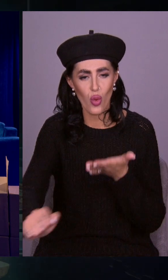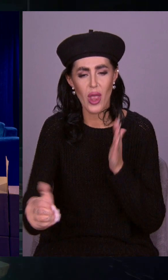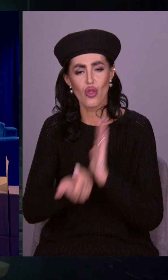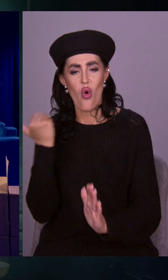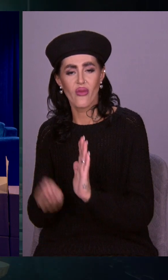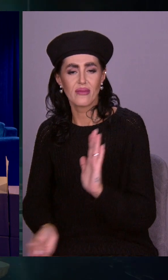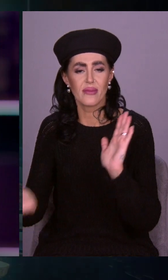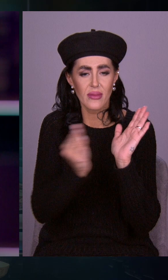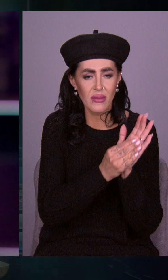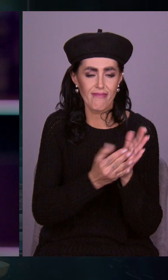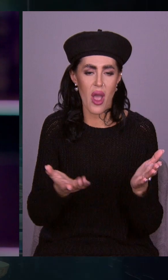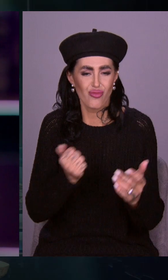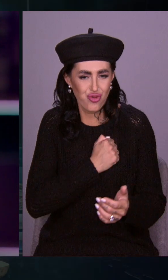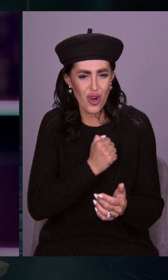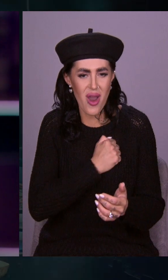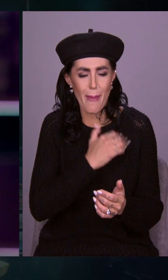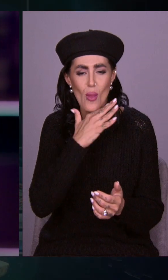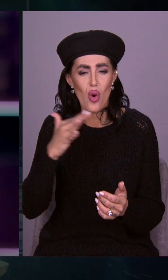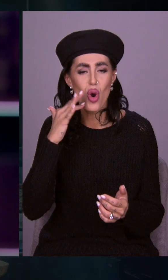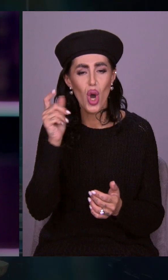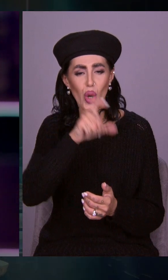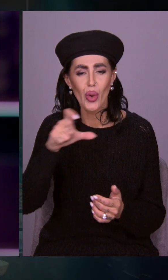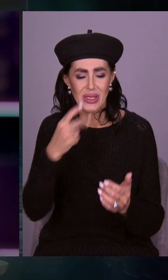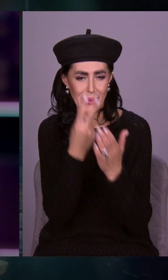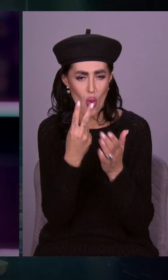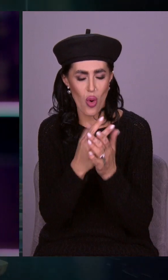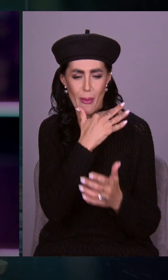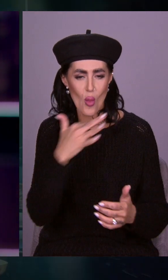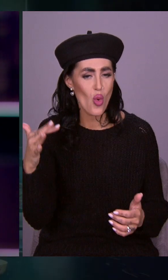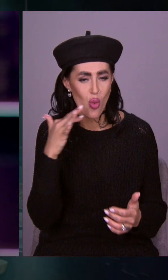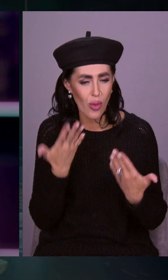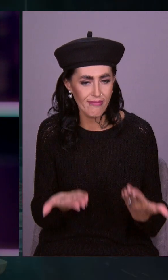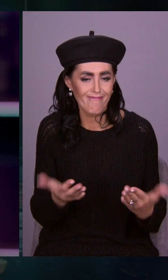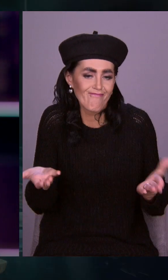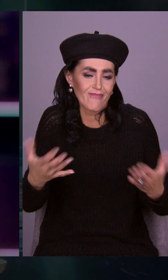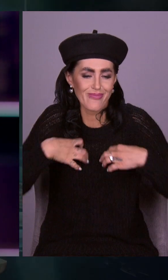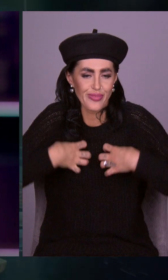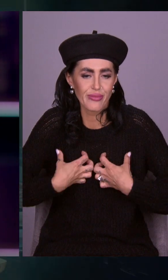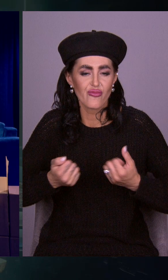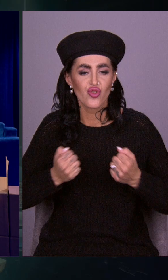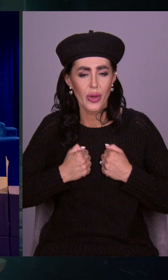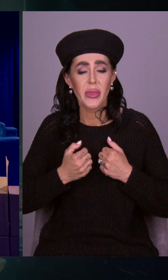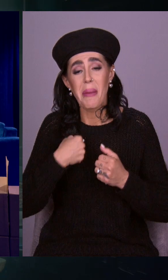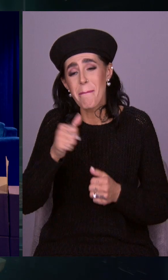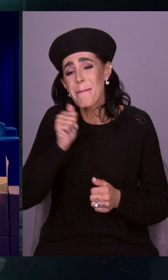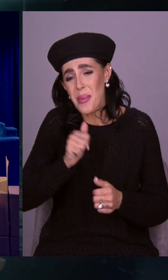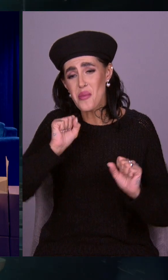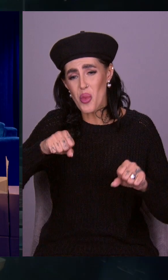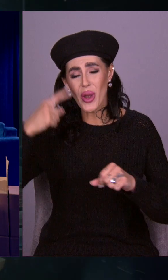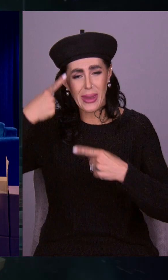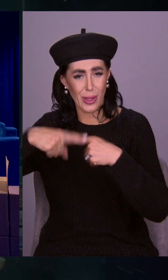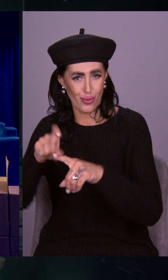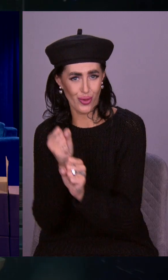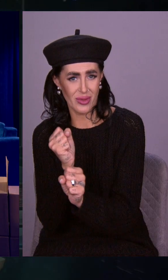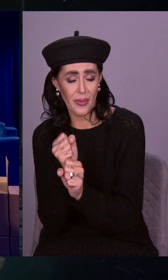вже, на жаль, ну, це вже, на жаль, неможливо буде. Я спитаюся в технічних, добре, як це робиться, бо